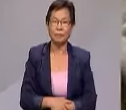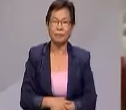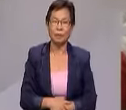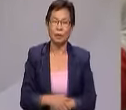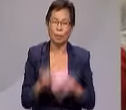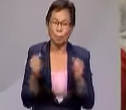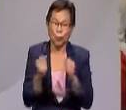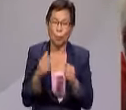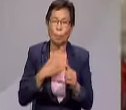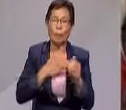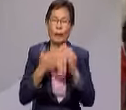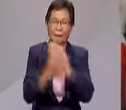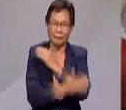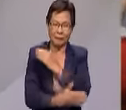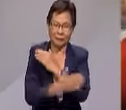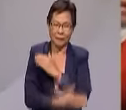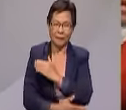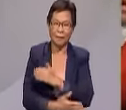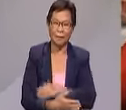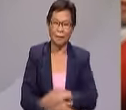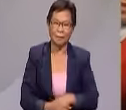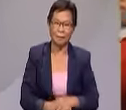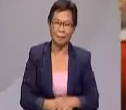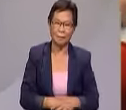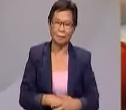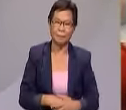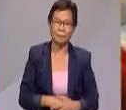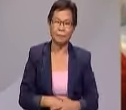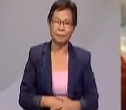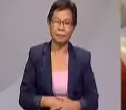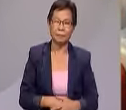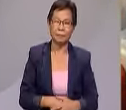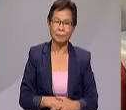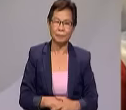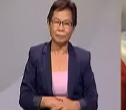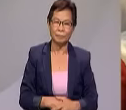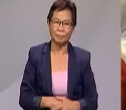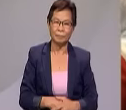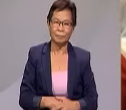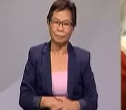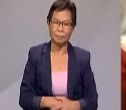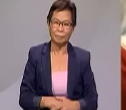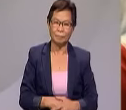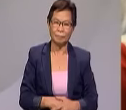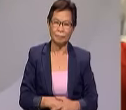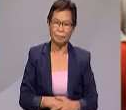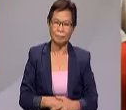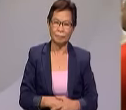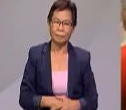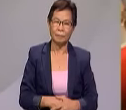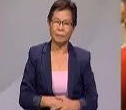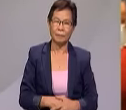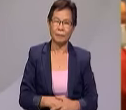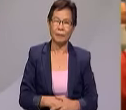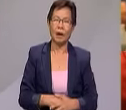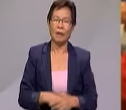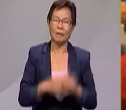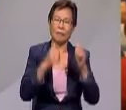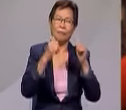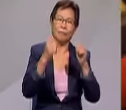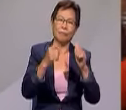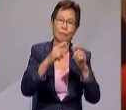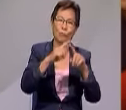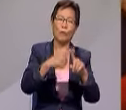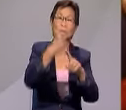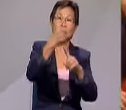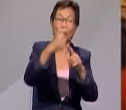so I have to adapt to the weather, I have to adapt to the circumstances as well. So I have some time left. The 10th of January is the first game. So